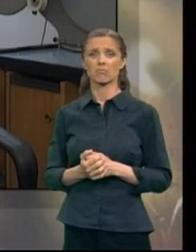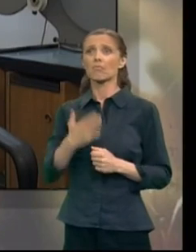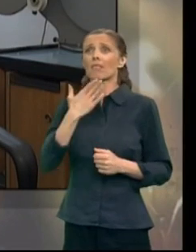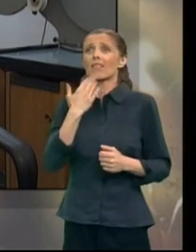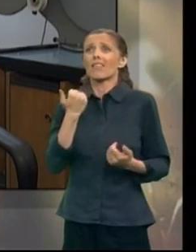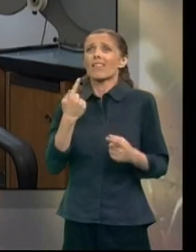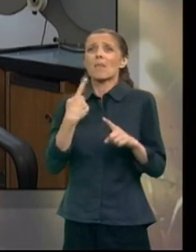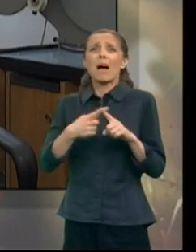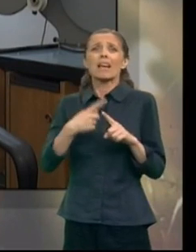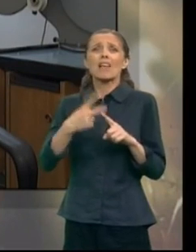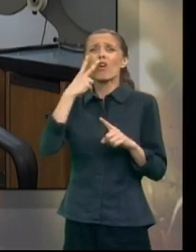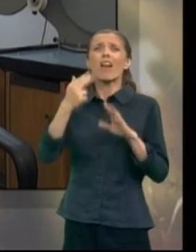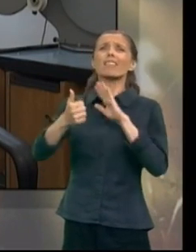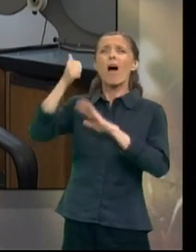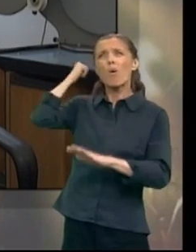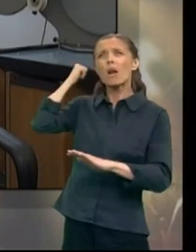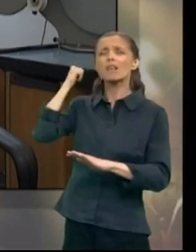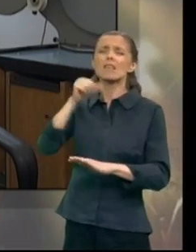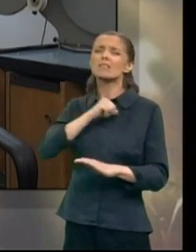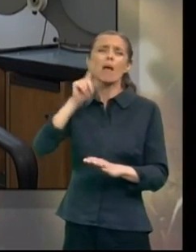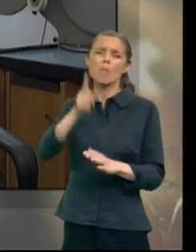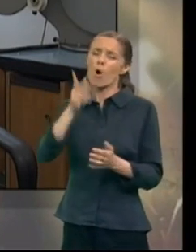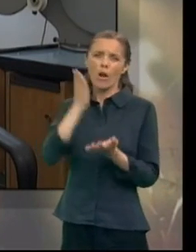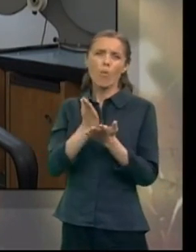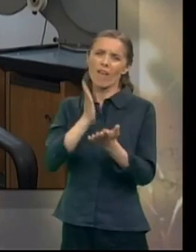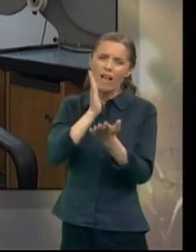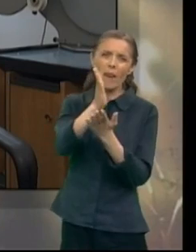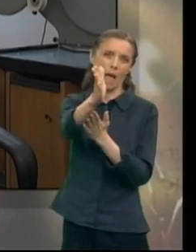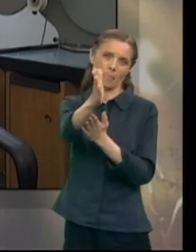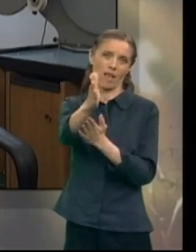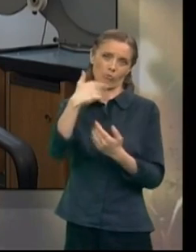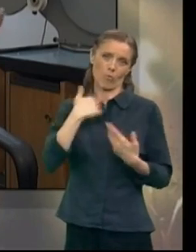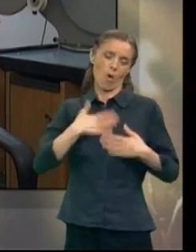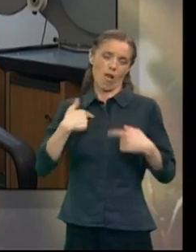Nemate razloga da gledate unazad, samo napred. To je moja poruka.